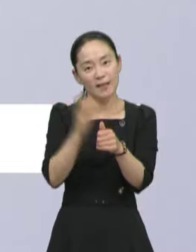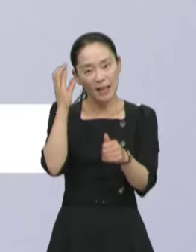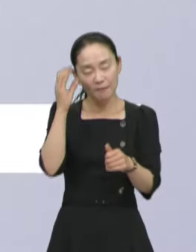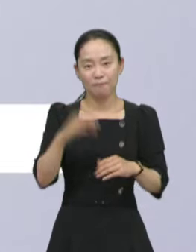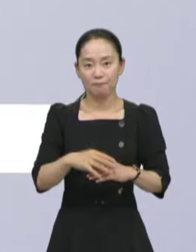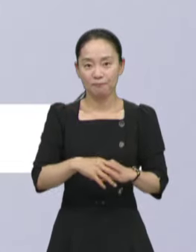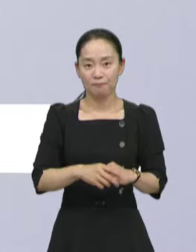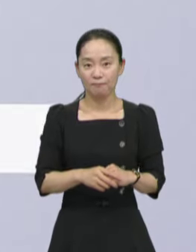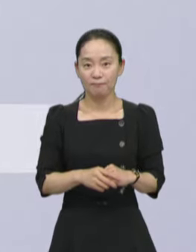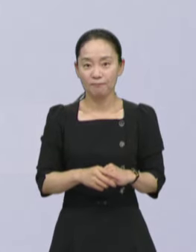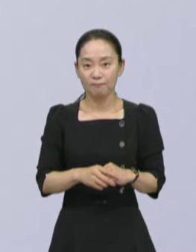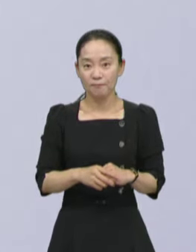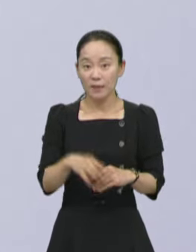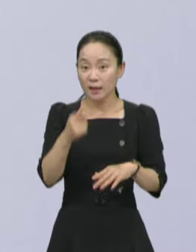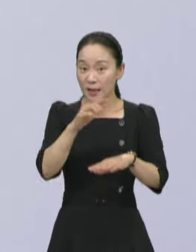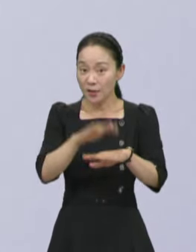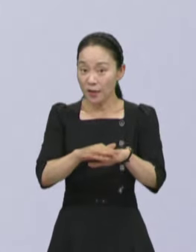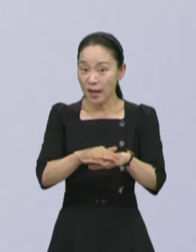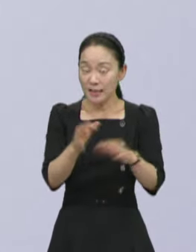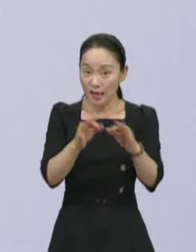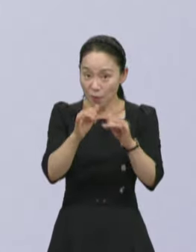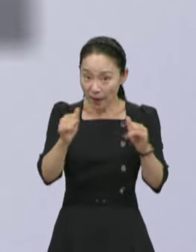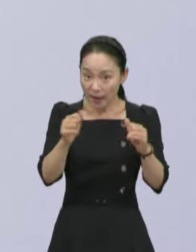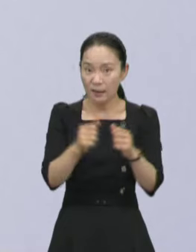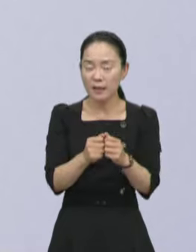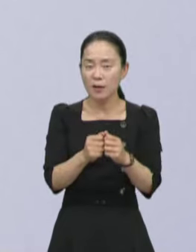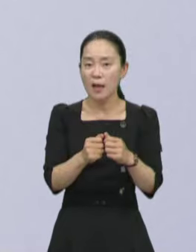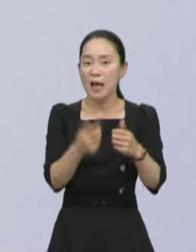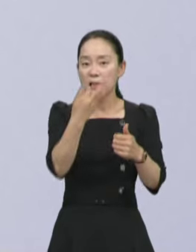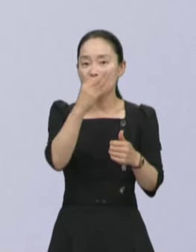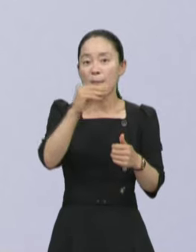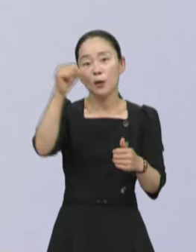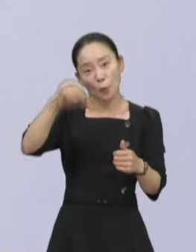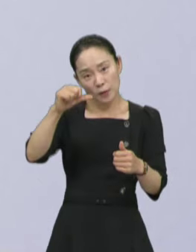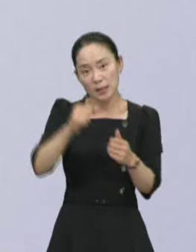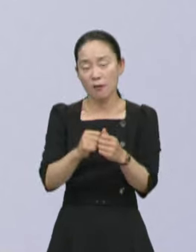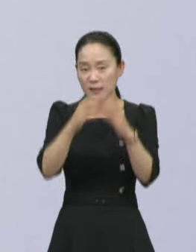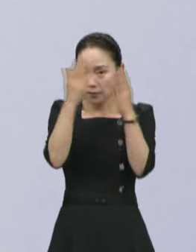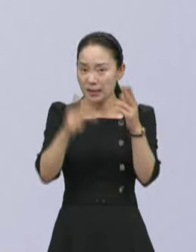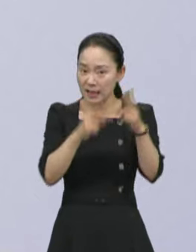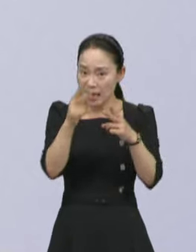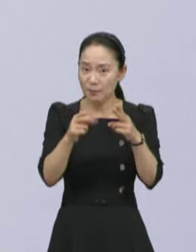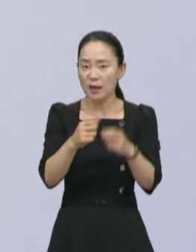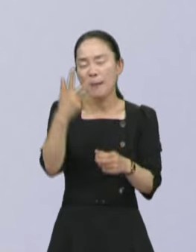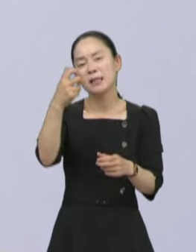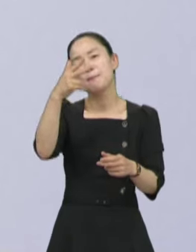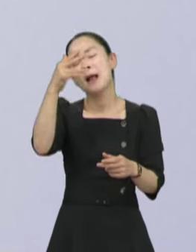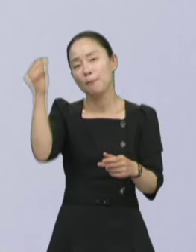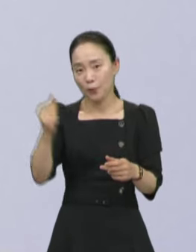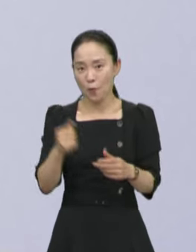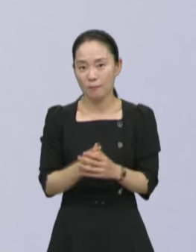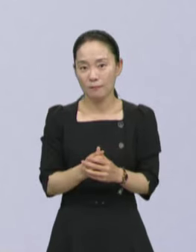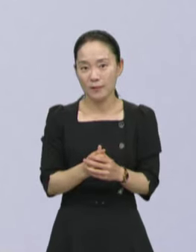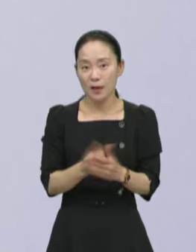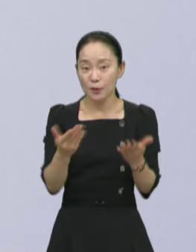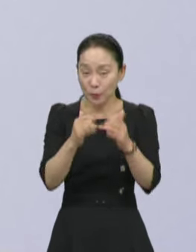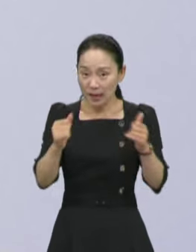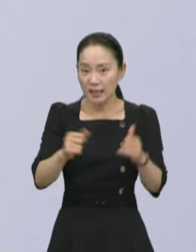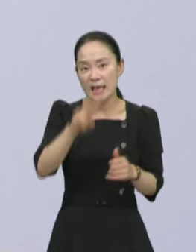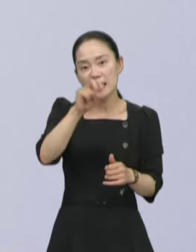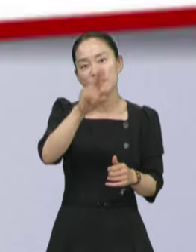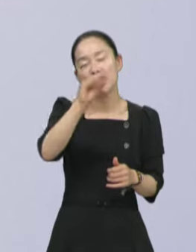있습니다. 대전의 소상공인 사업체는 14만 5천여 곳으로 전체 사업체의 88%,